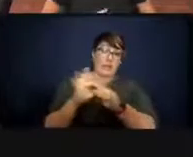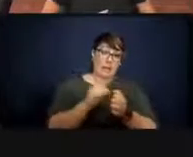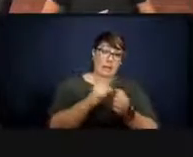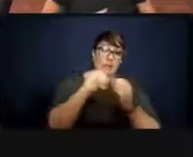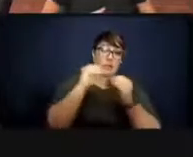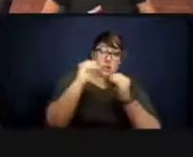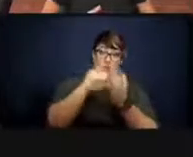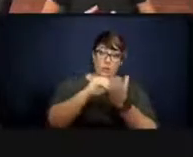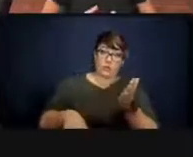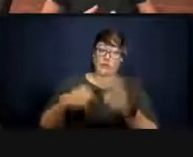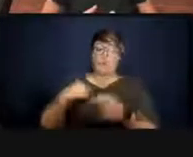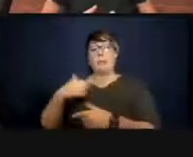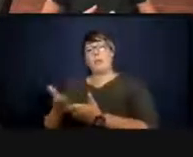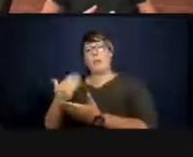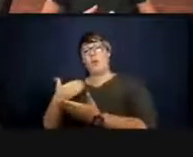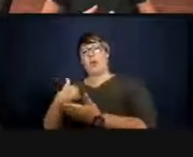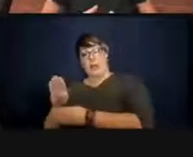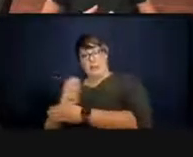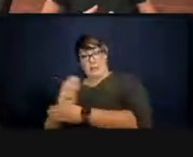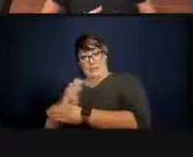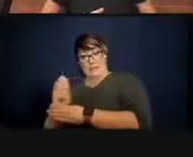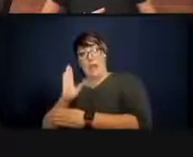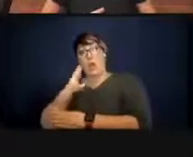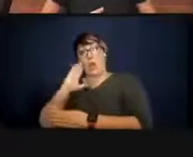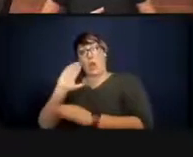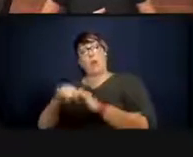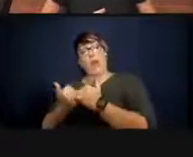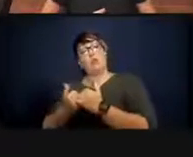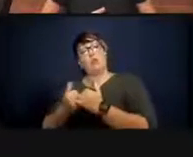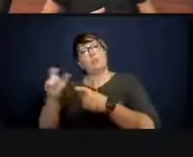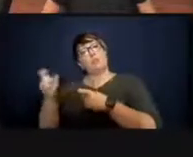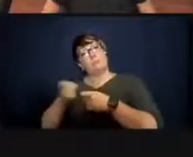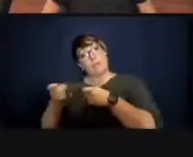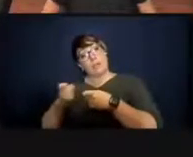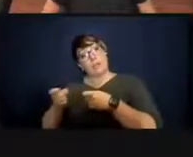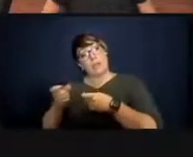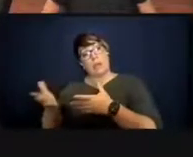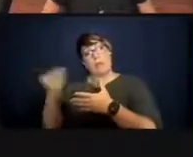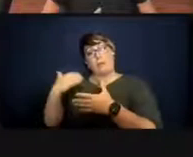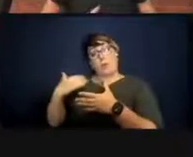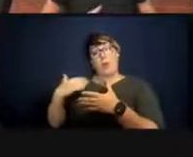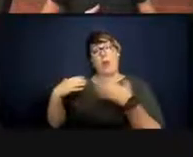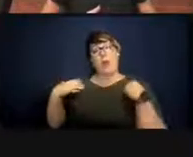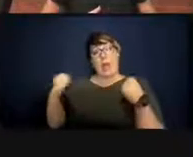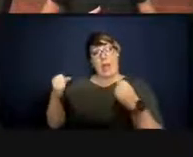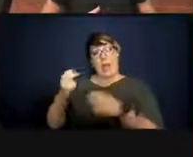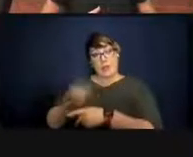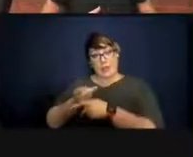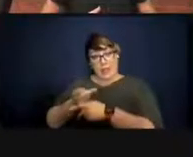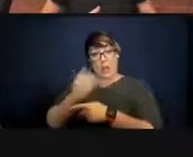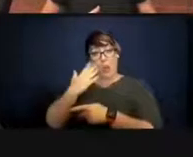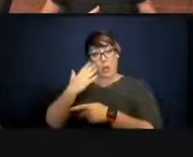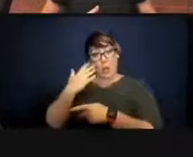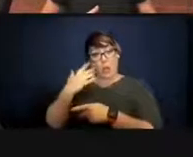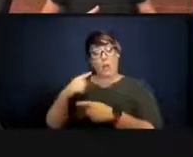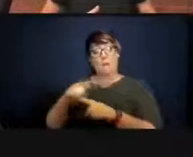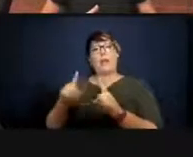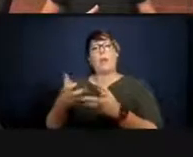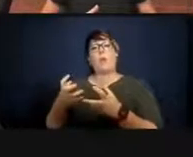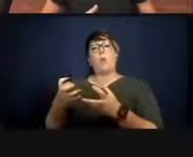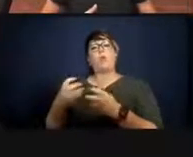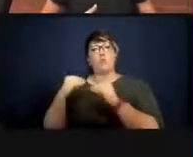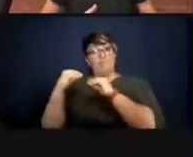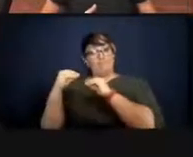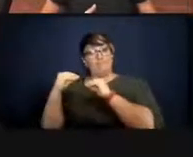wanafunzi kwa walimu ambao kweli hawaji kwa sababu pengine kazi zingine wanazozifanya zina pesa zaidi,